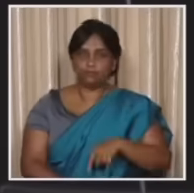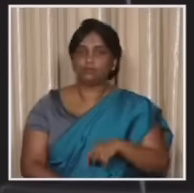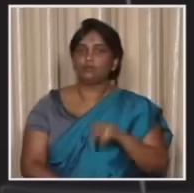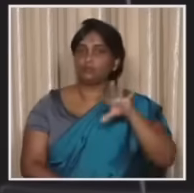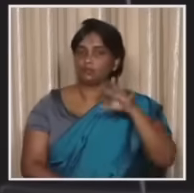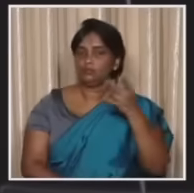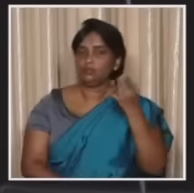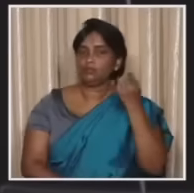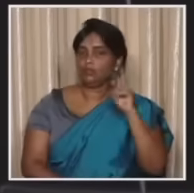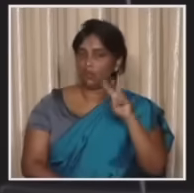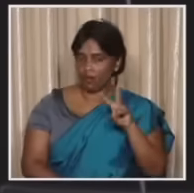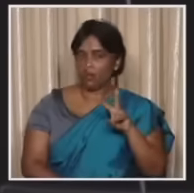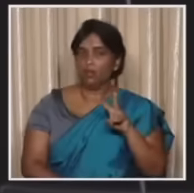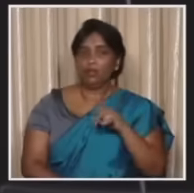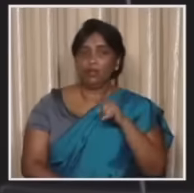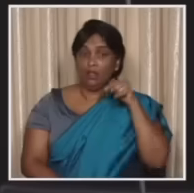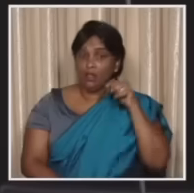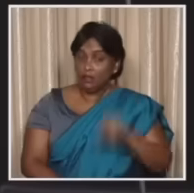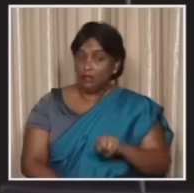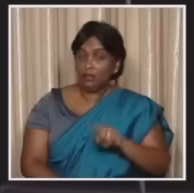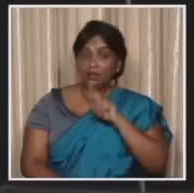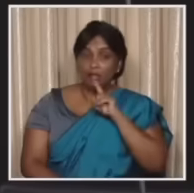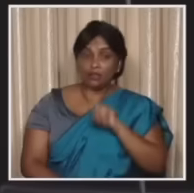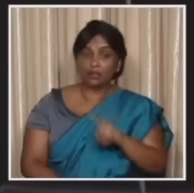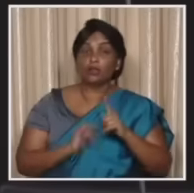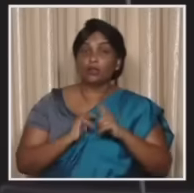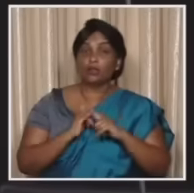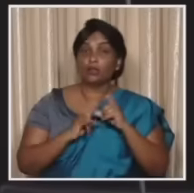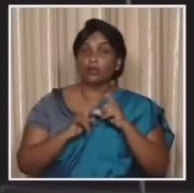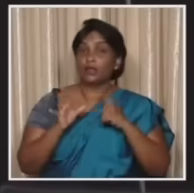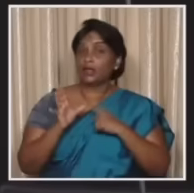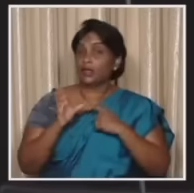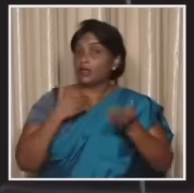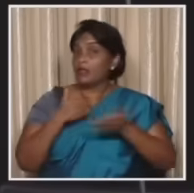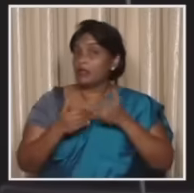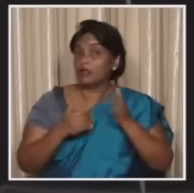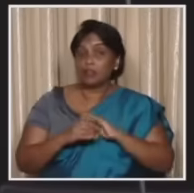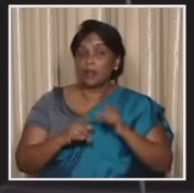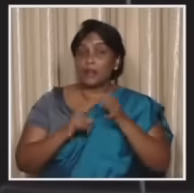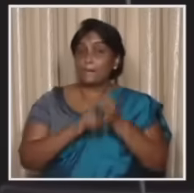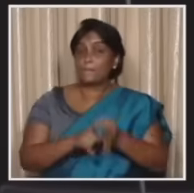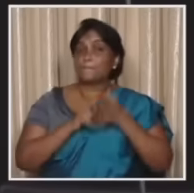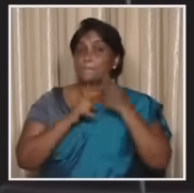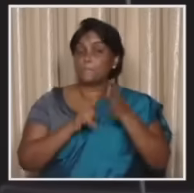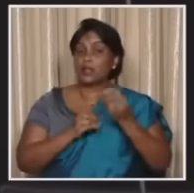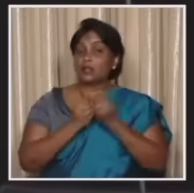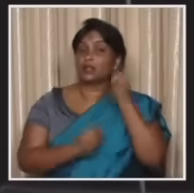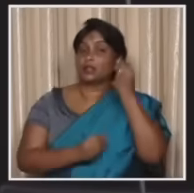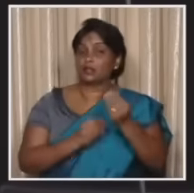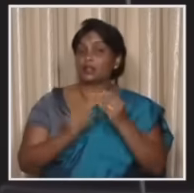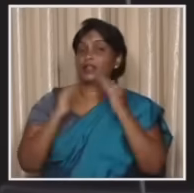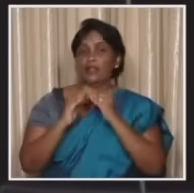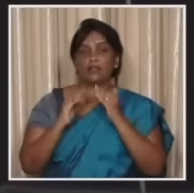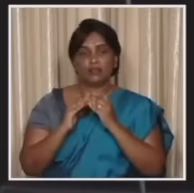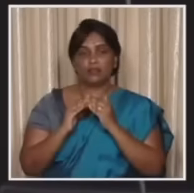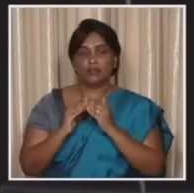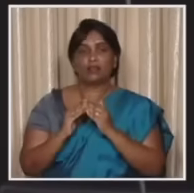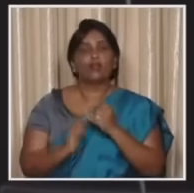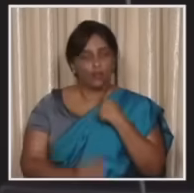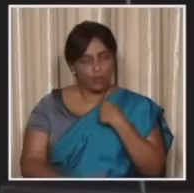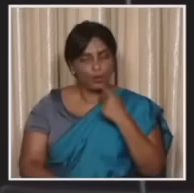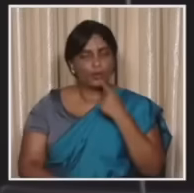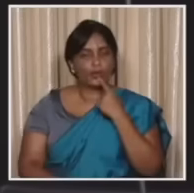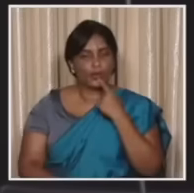14512යි. දැන් කියයි දැන් මේ UDA එක හදපු ඒවා නෙමෙයි රණසිංහ ප්‍රේමදාස දුන්නේවත් තියෙනවා කියලා ඉවරලා. ඔව්